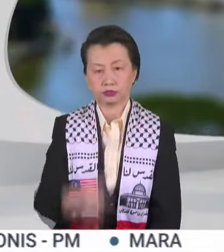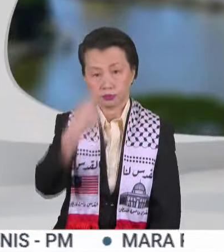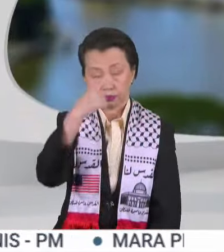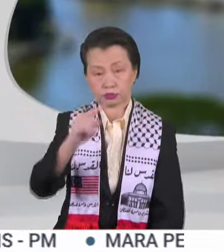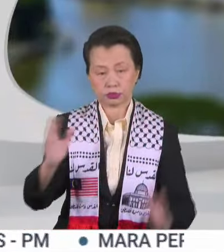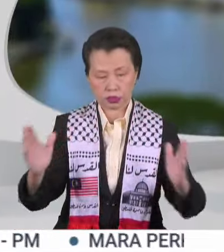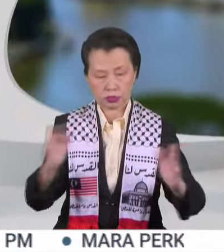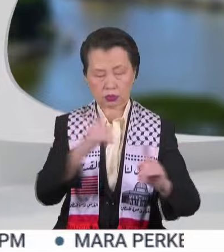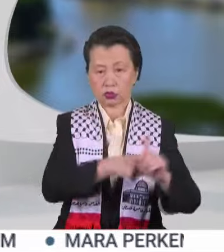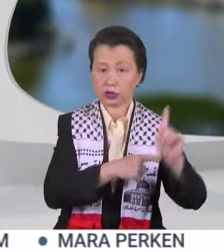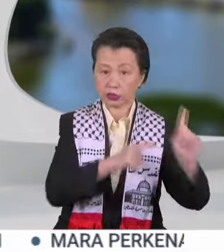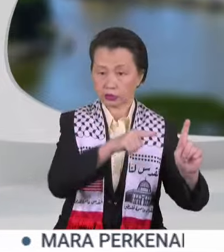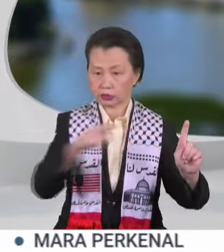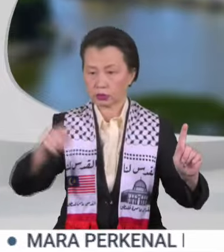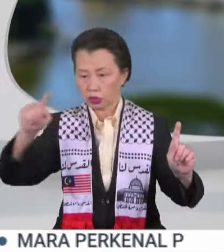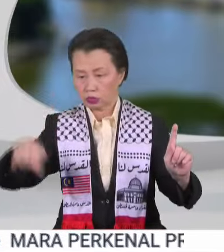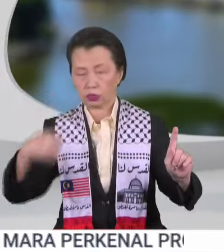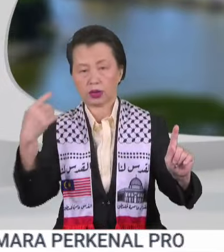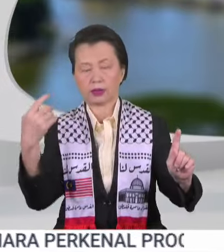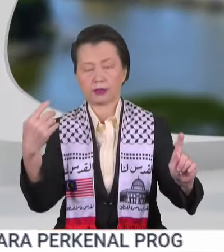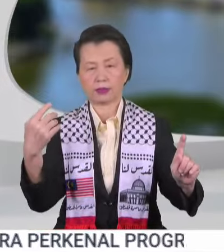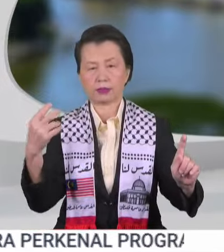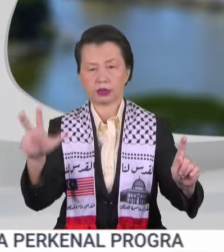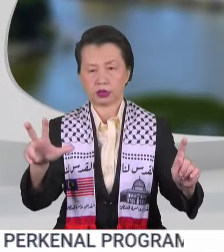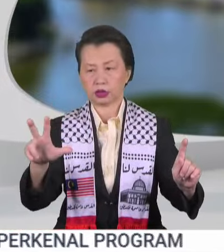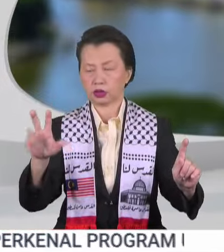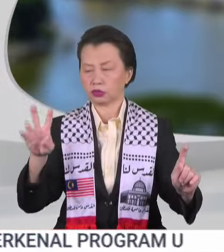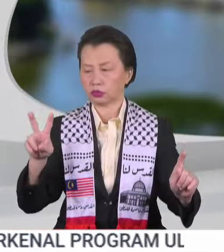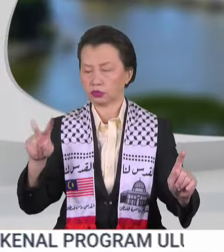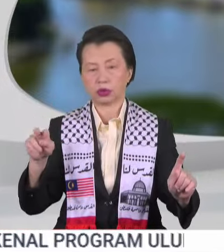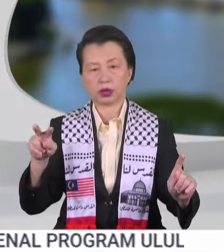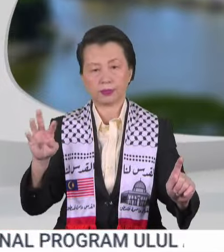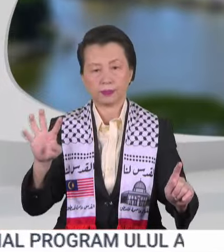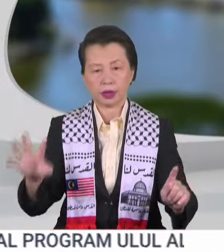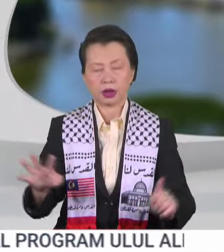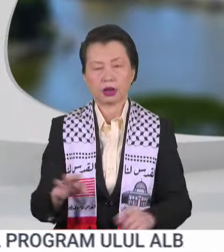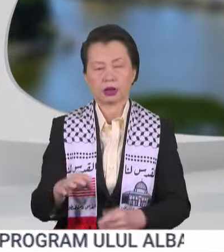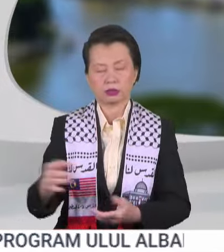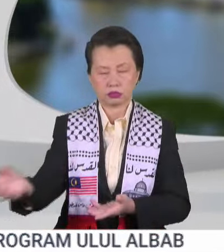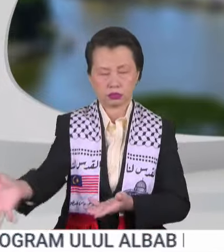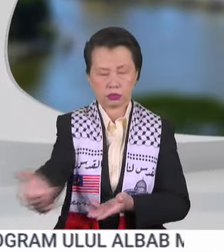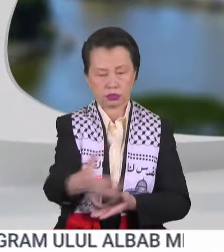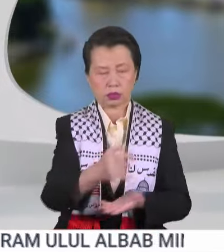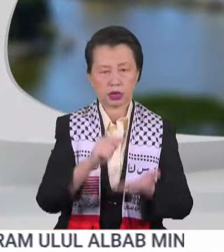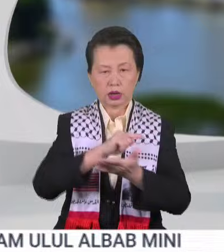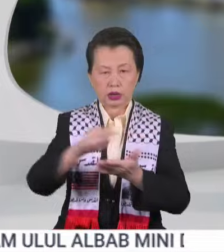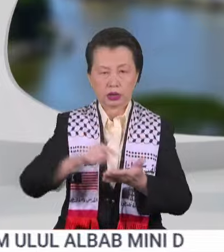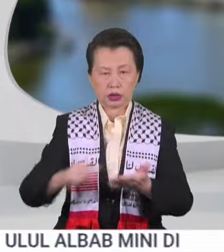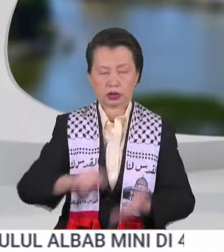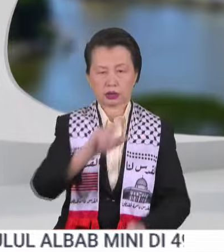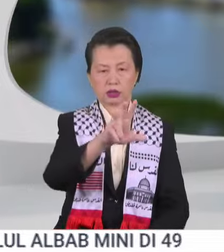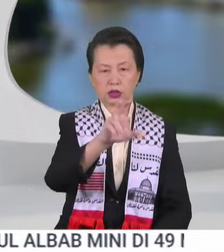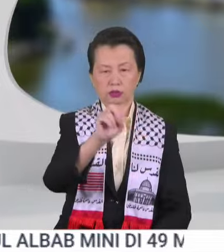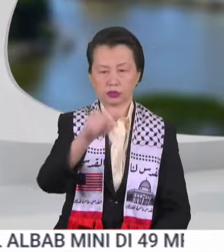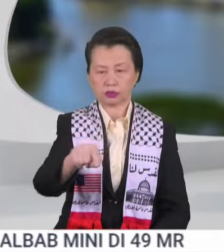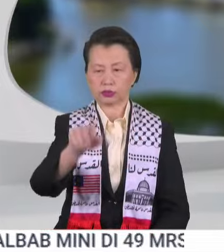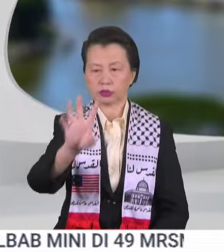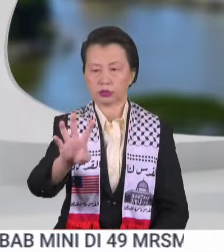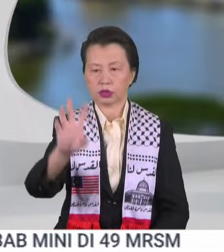Bagi tempoh Januari hingga Mac 2024, Tabung Baitul Mal Sarawak TBS telah mengutip zakat sejumlah